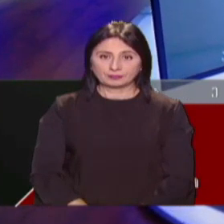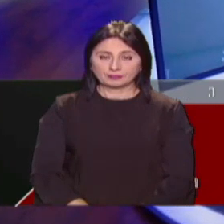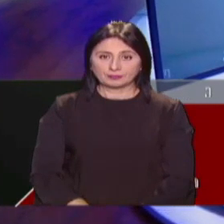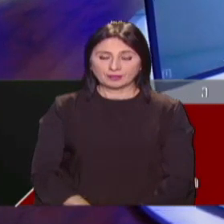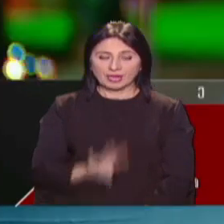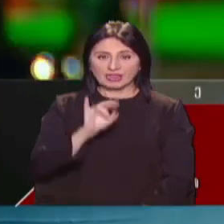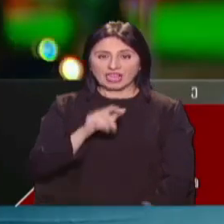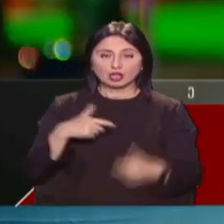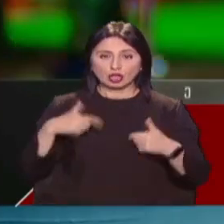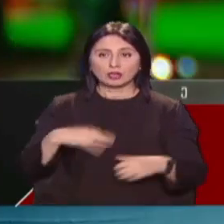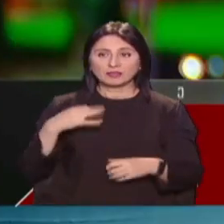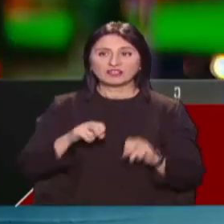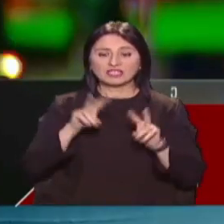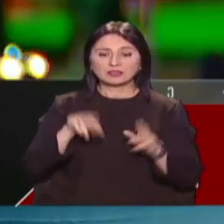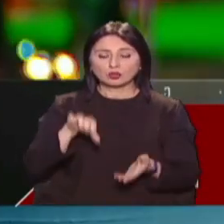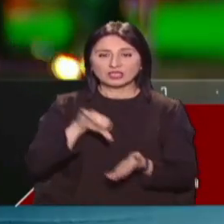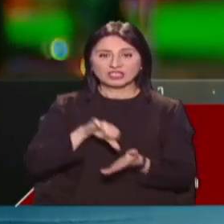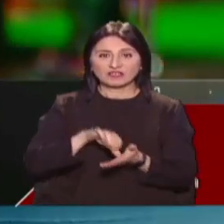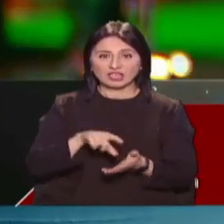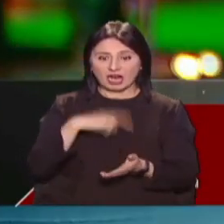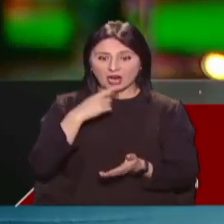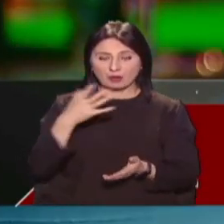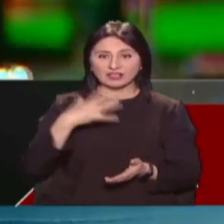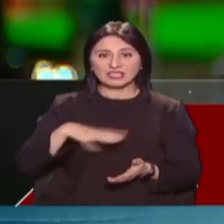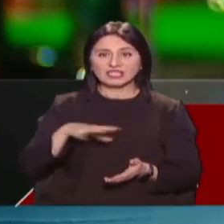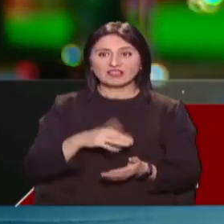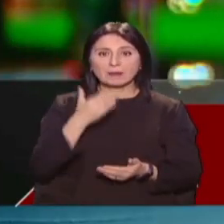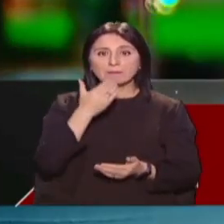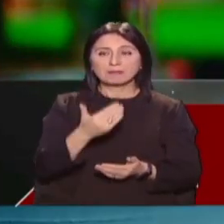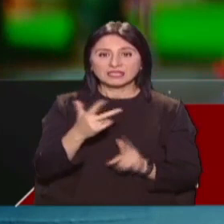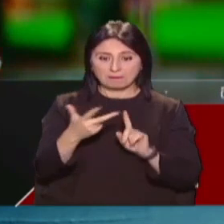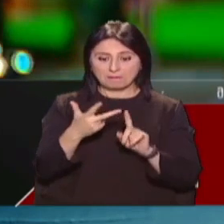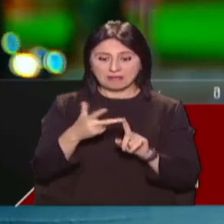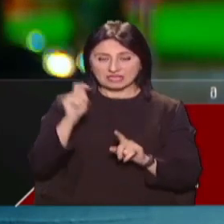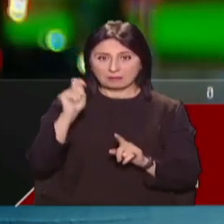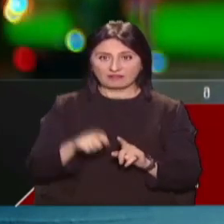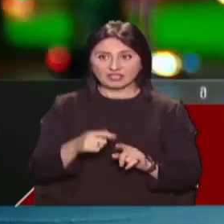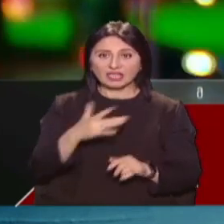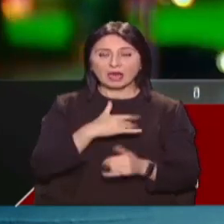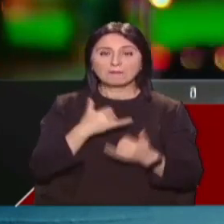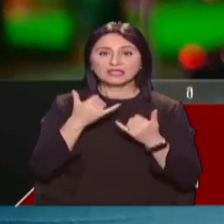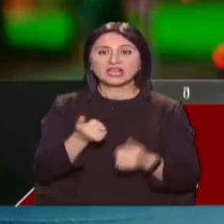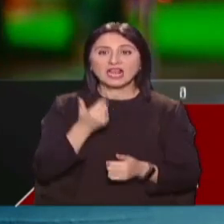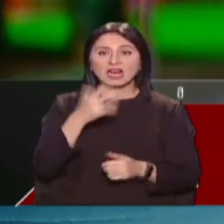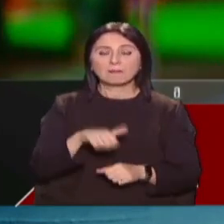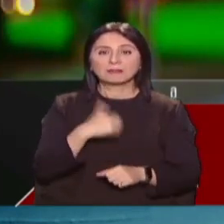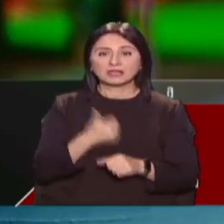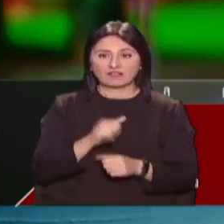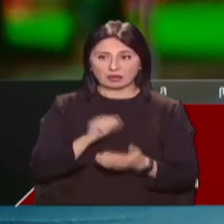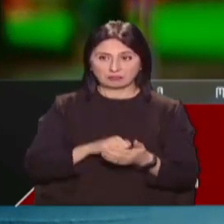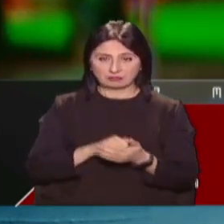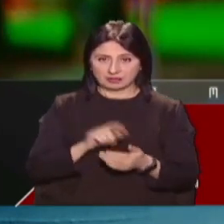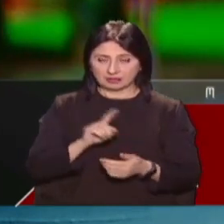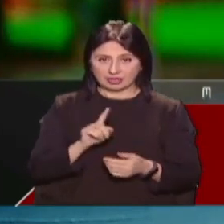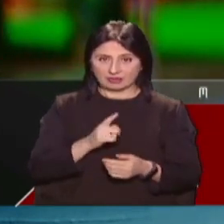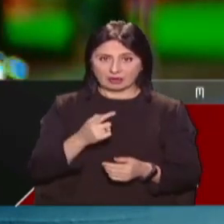ნატოს გენერალური მდივნის სპეციალური წარმომადგენელი ამბობს, რომ საქართველოში მისი მესამე ვიზიტი ემსახურება რამდენიმე მთავარ მიზანს. პირველი,